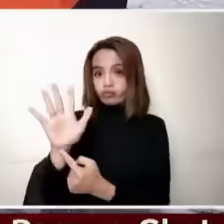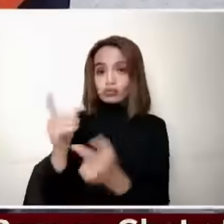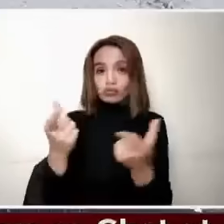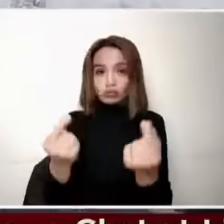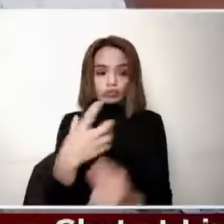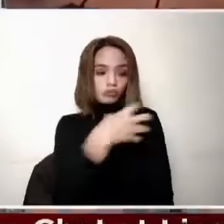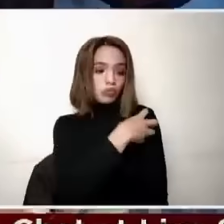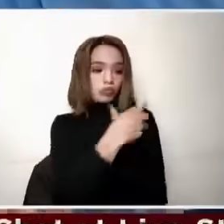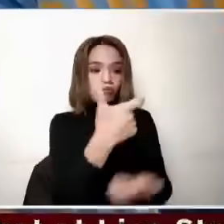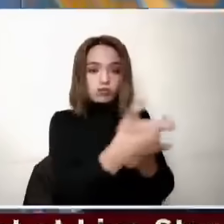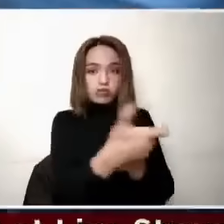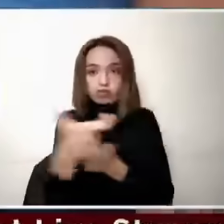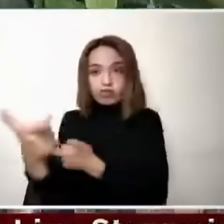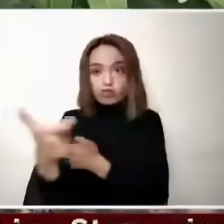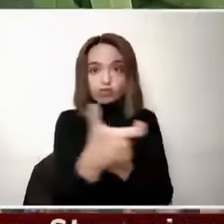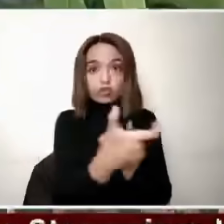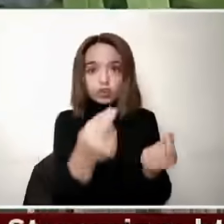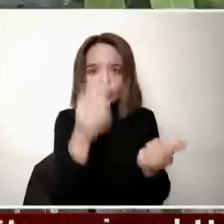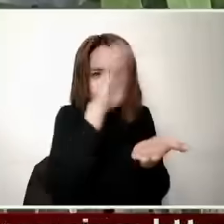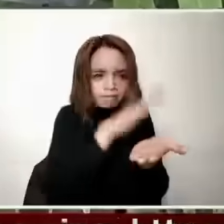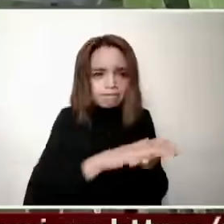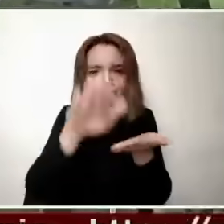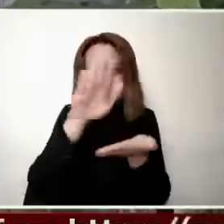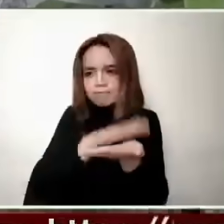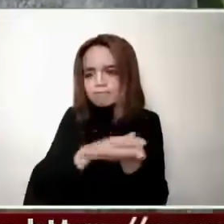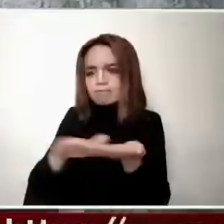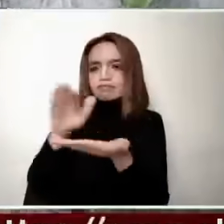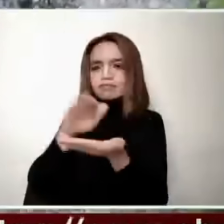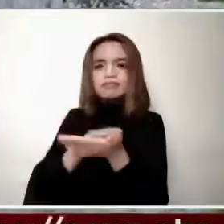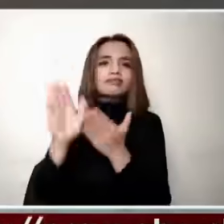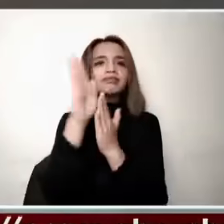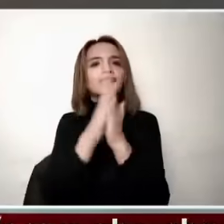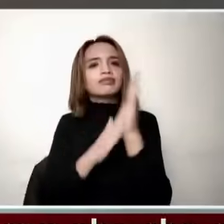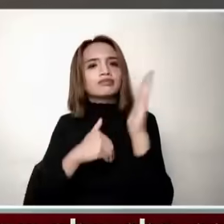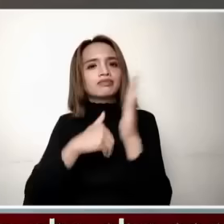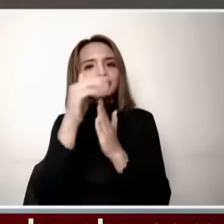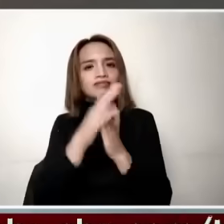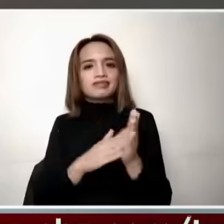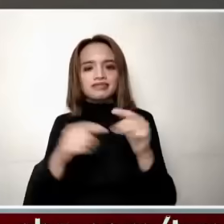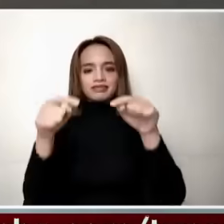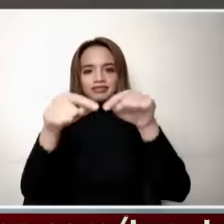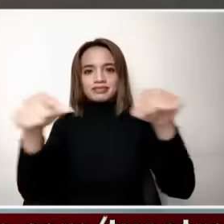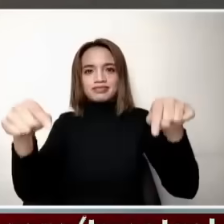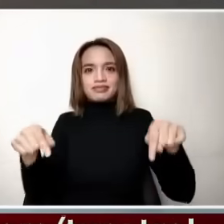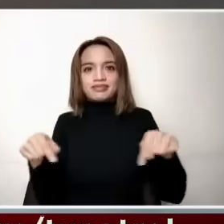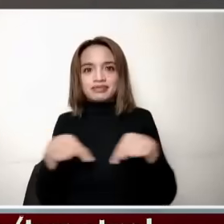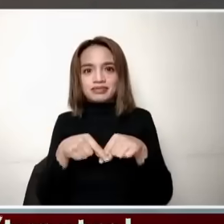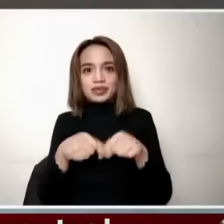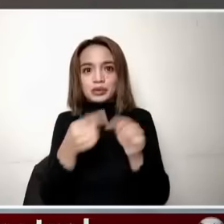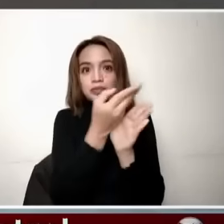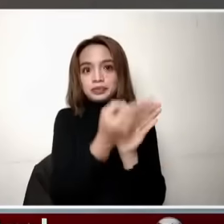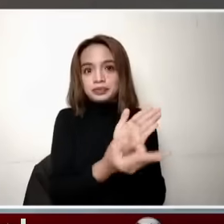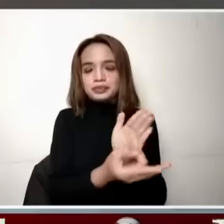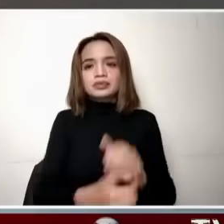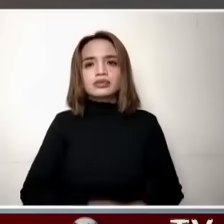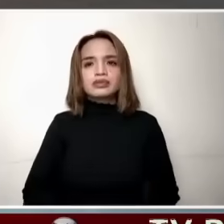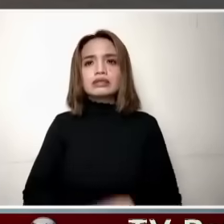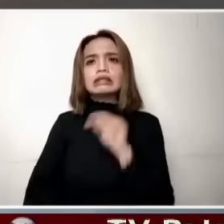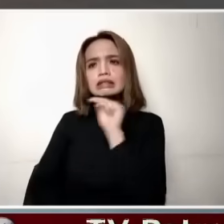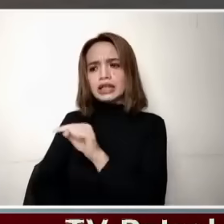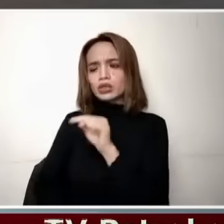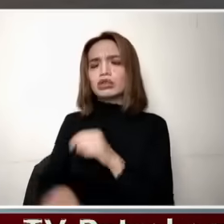bumbero sa paglilinis ng sementeryo at pagpipintura ng mga nicho. Ito po ay gagawin po namin hanggat meron pong